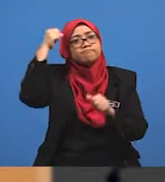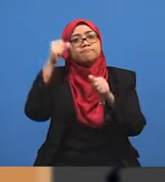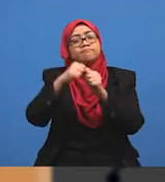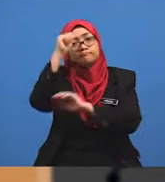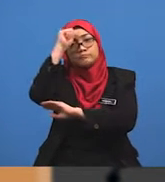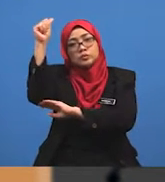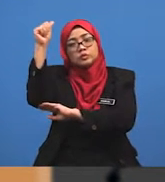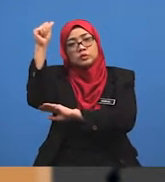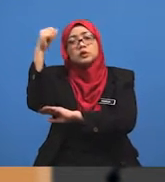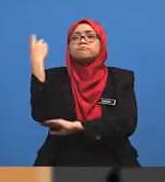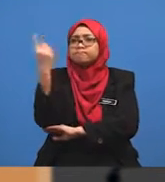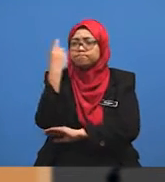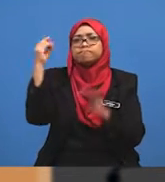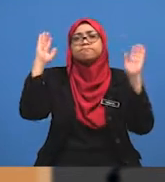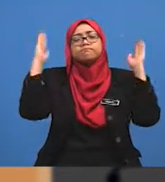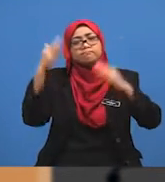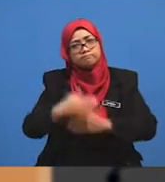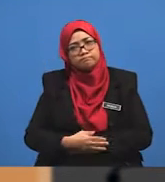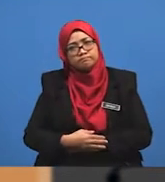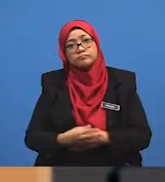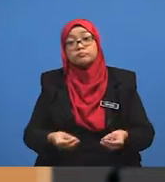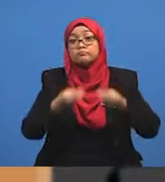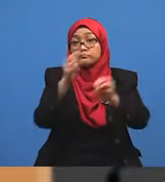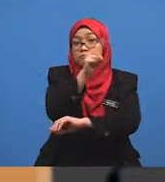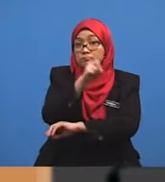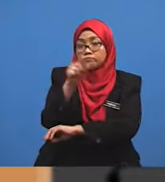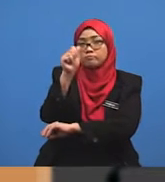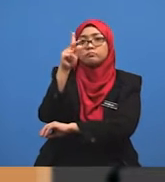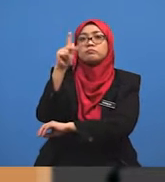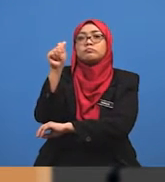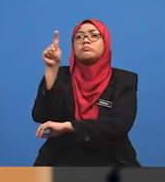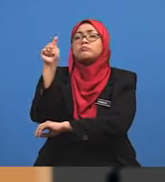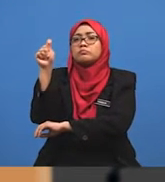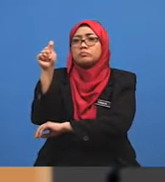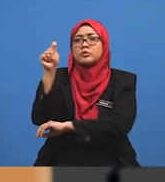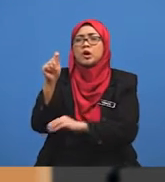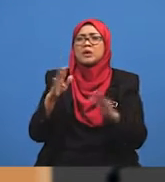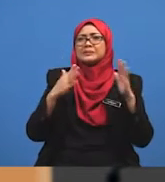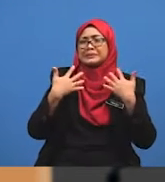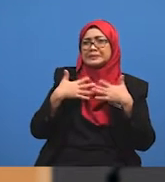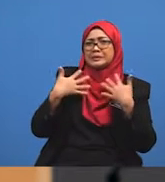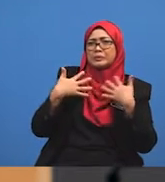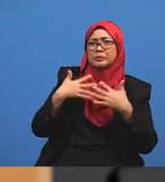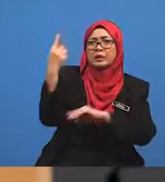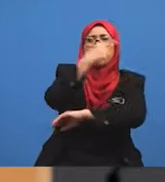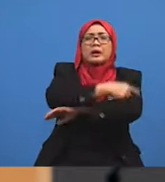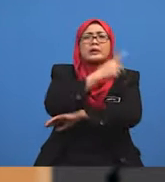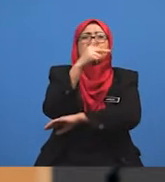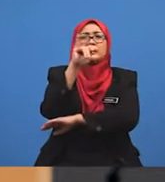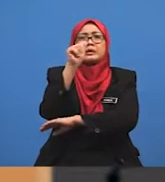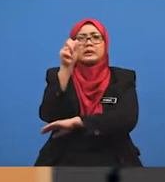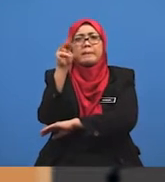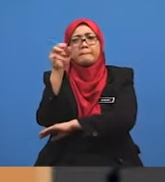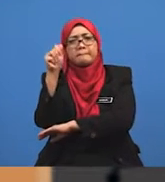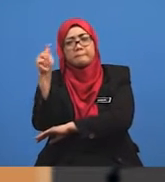dan mendirikan sembahyang serta memberi zakat. Mereka takutkan hari kiamat yang padanya berbalik-balik